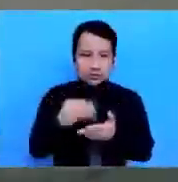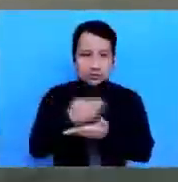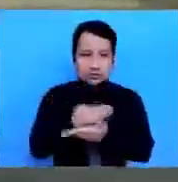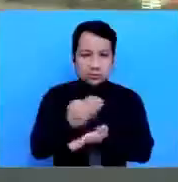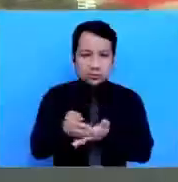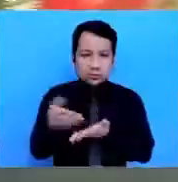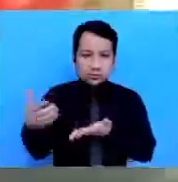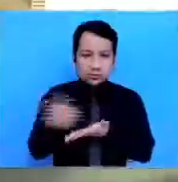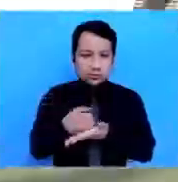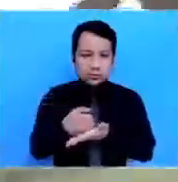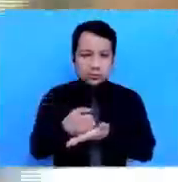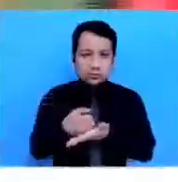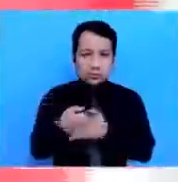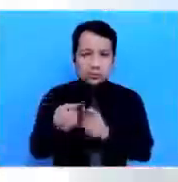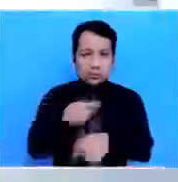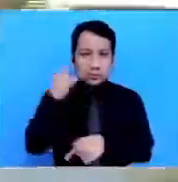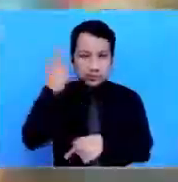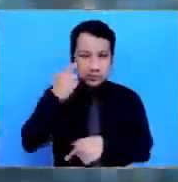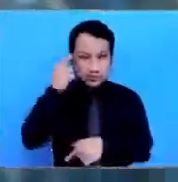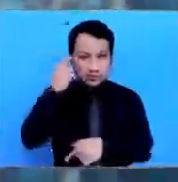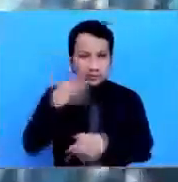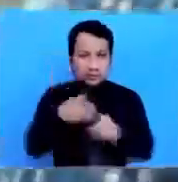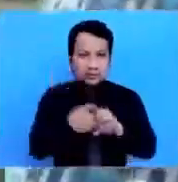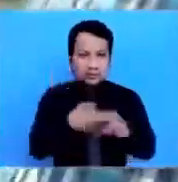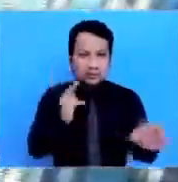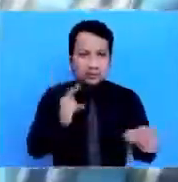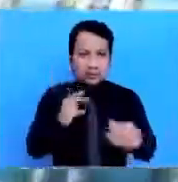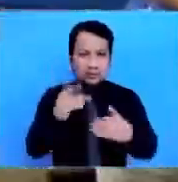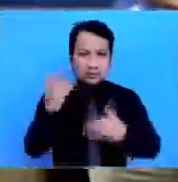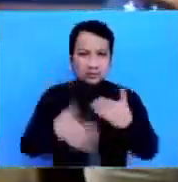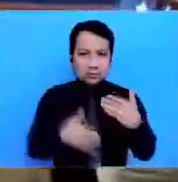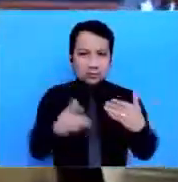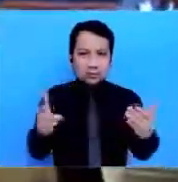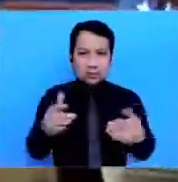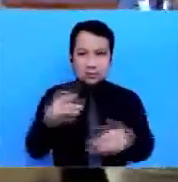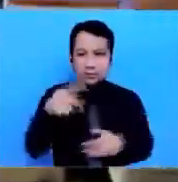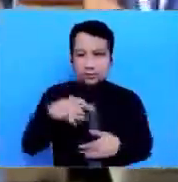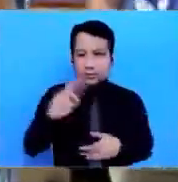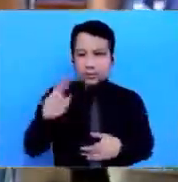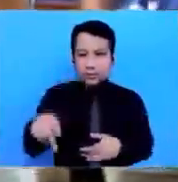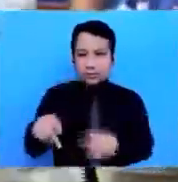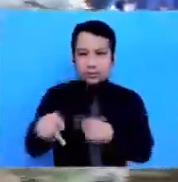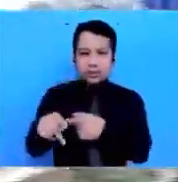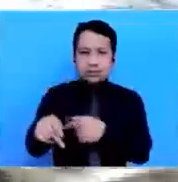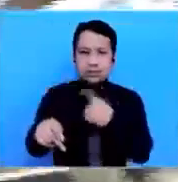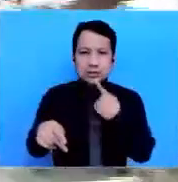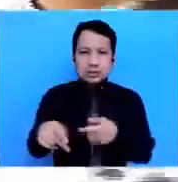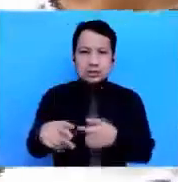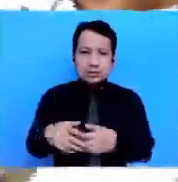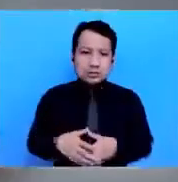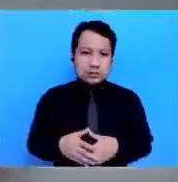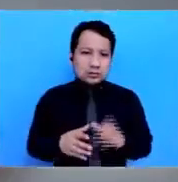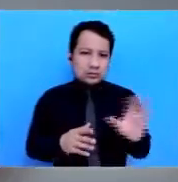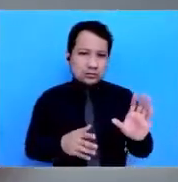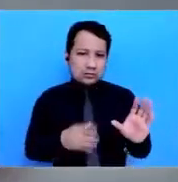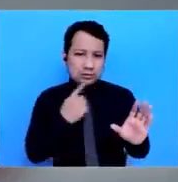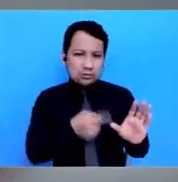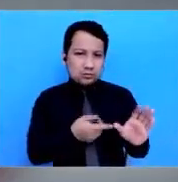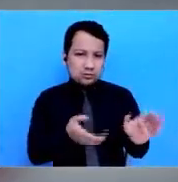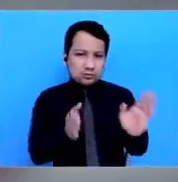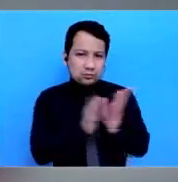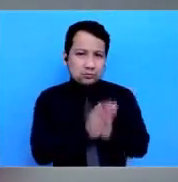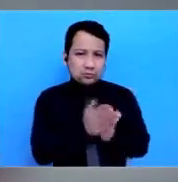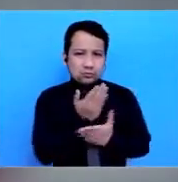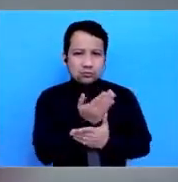sa kanya ang dahilan kaya nagkalamat siya sa Partido Reforma. Sagot naman ni Alvarez. Hindi naman kami humihingi ng